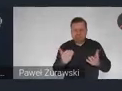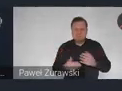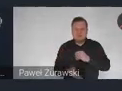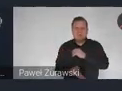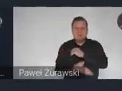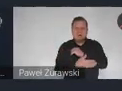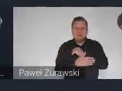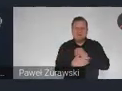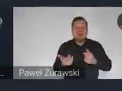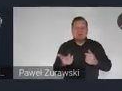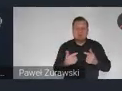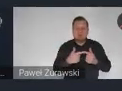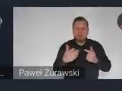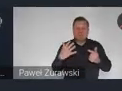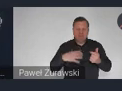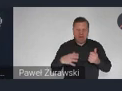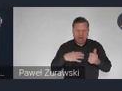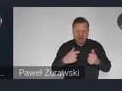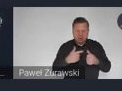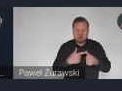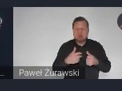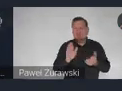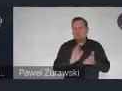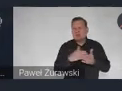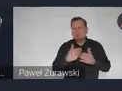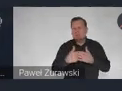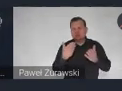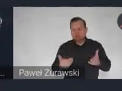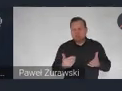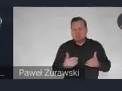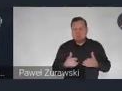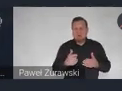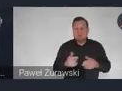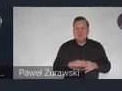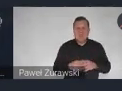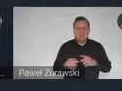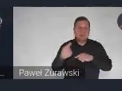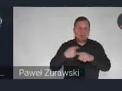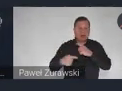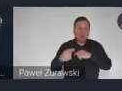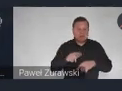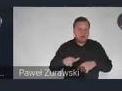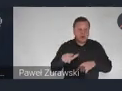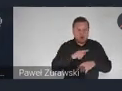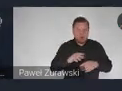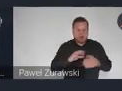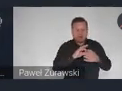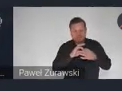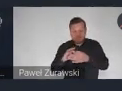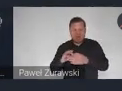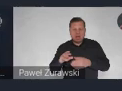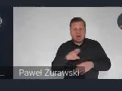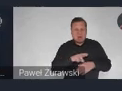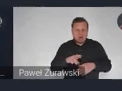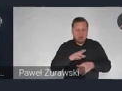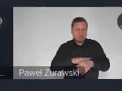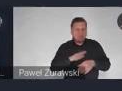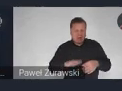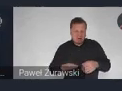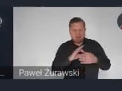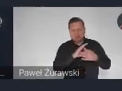wartości takich jak kultywowanie tradycji lokalnych regionalnych narodowych